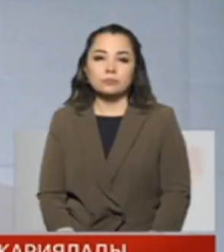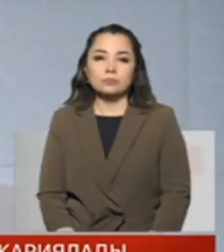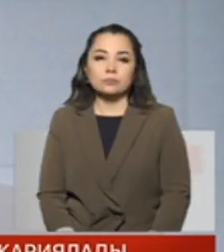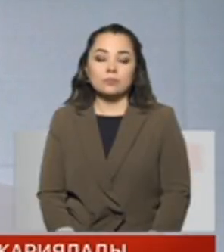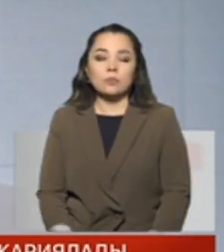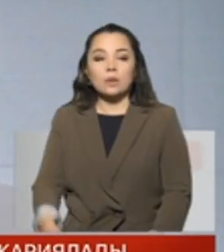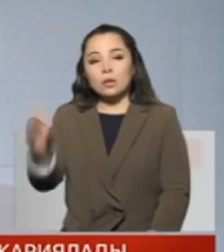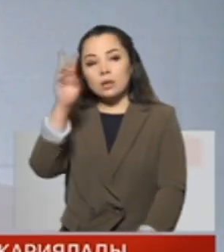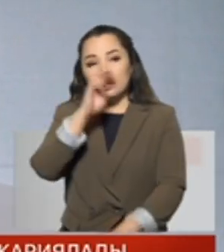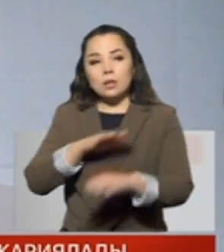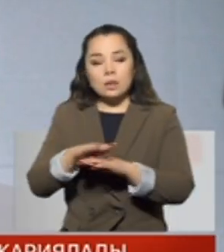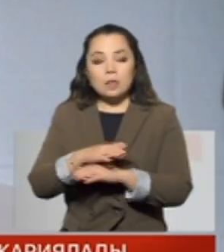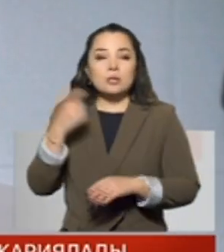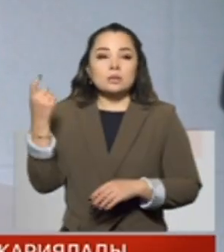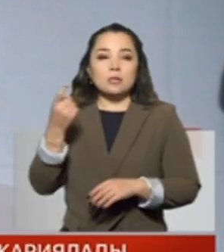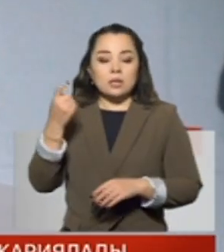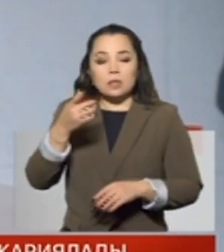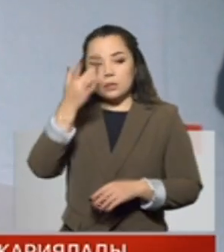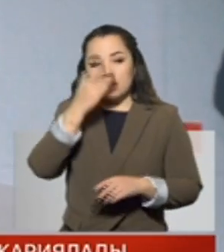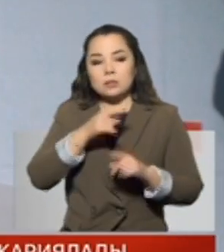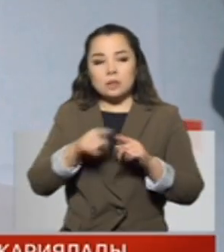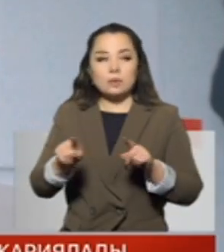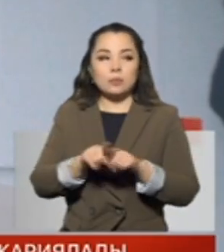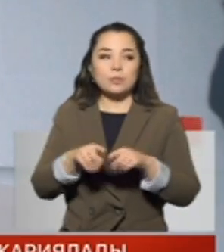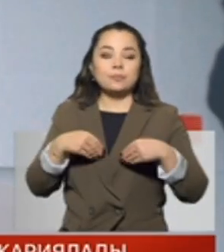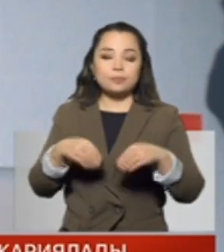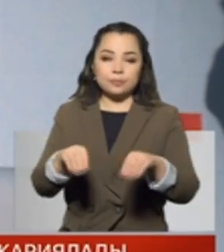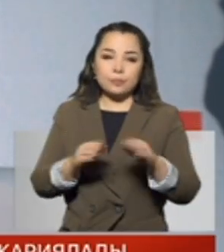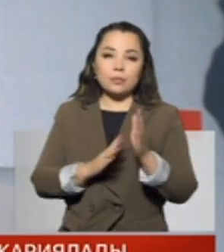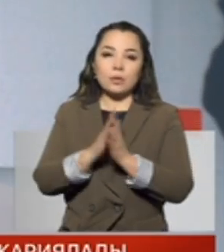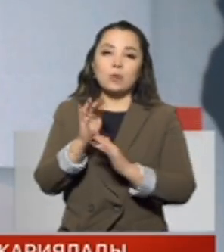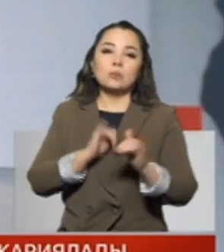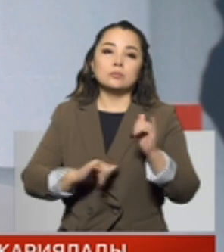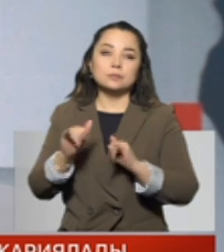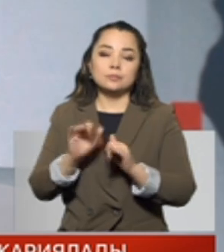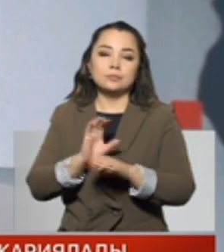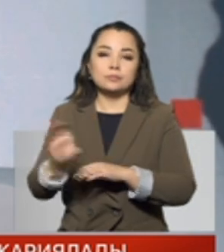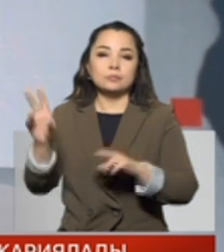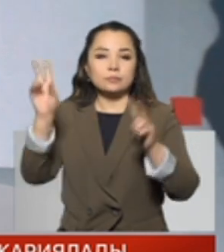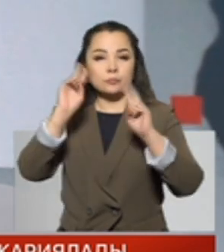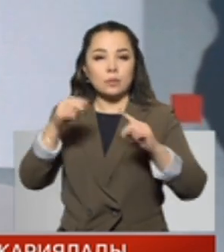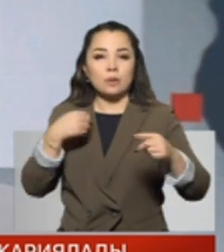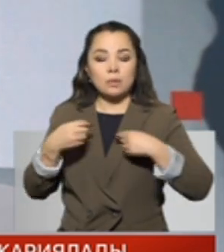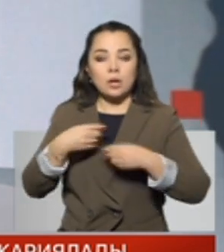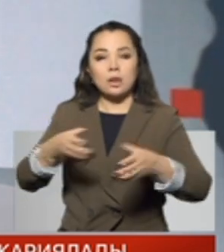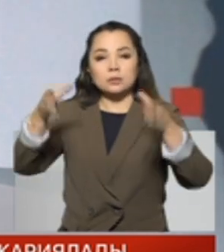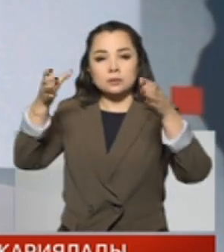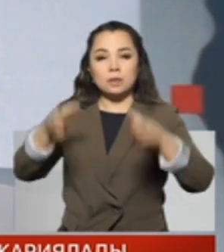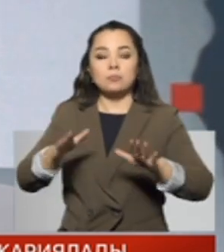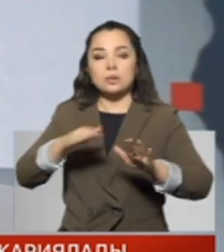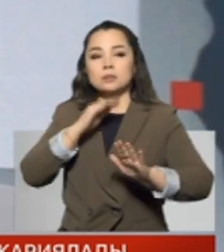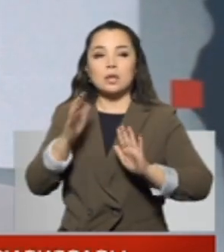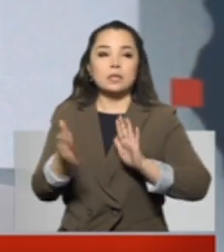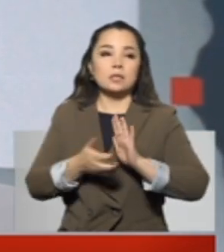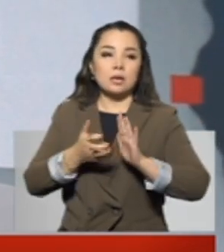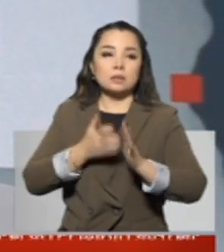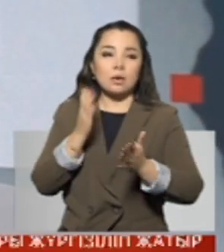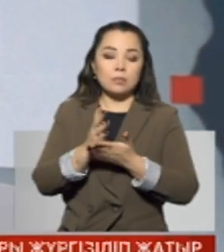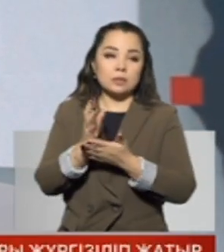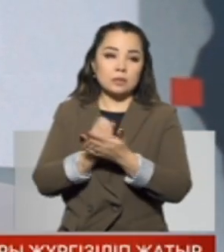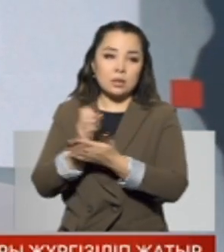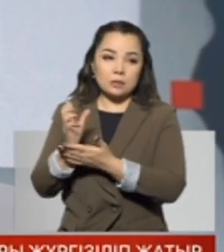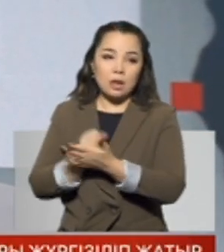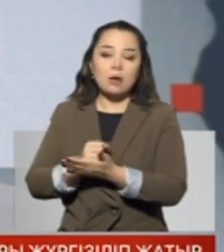Ел дихандары жаз бойы маңдай терін төгіп өсірген астықты қайда жіберерін білмейді ал. Өткені элеваторларда орын жетпейді. Биыл